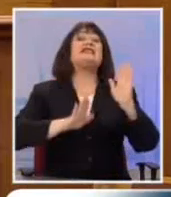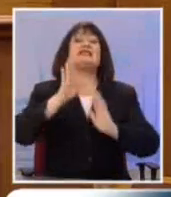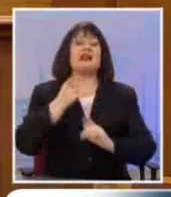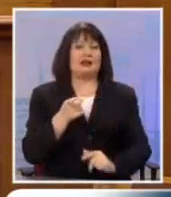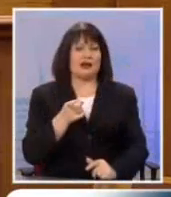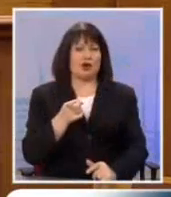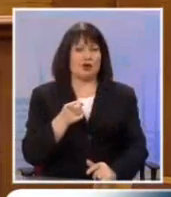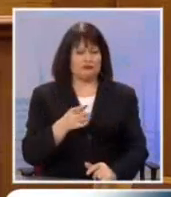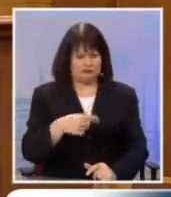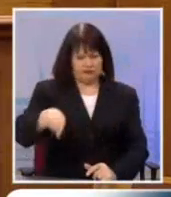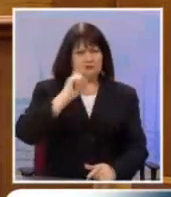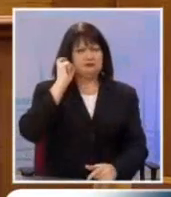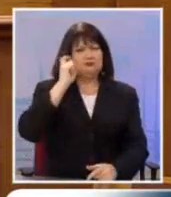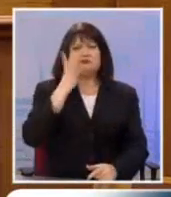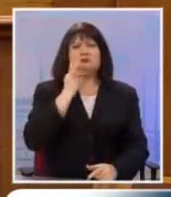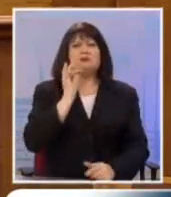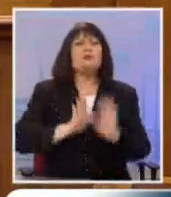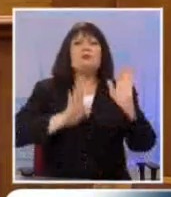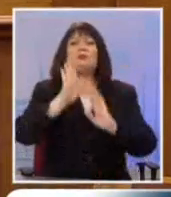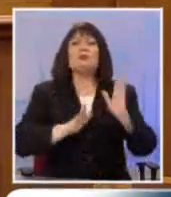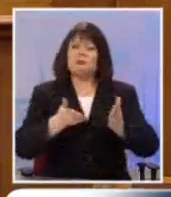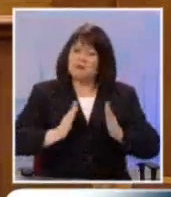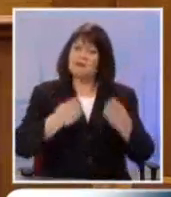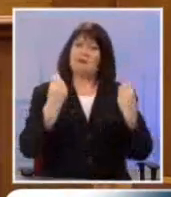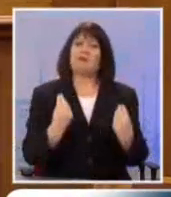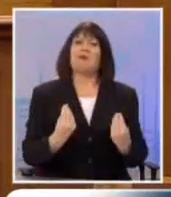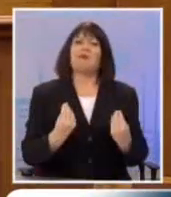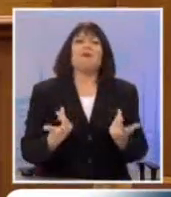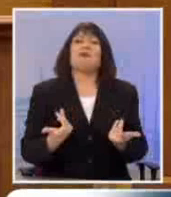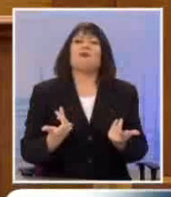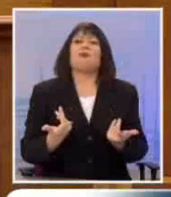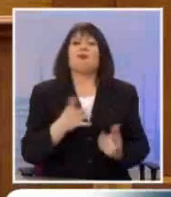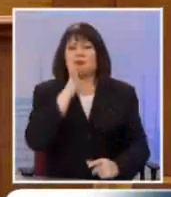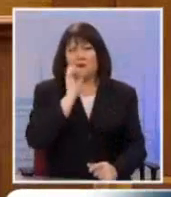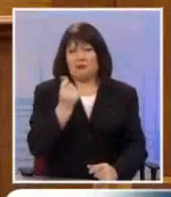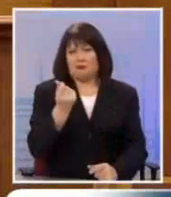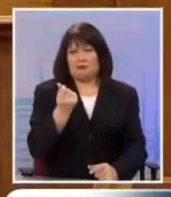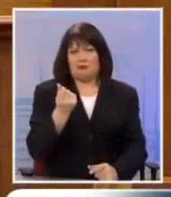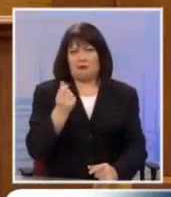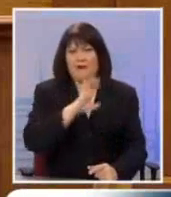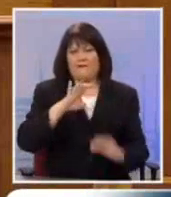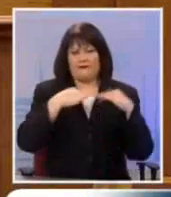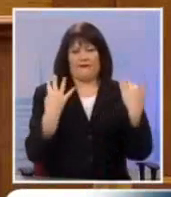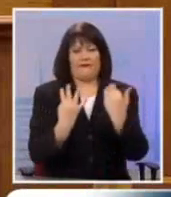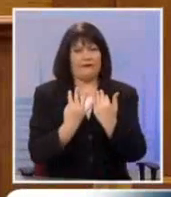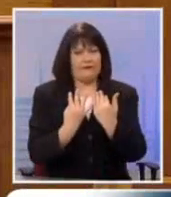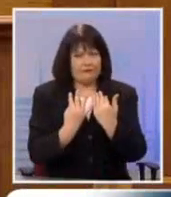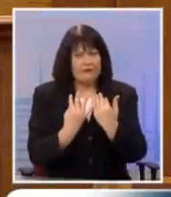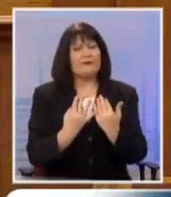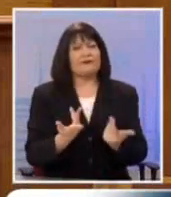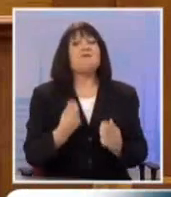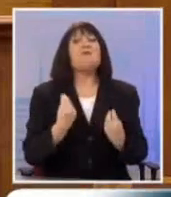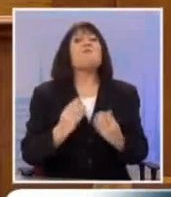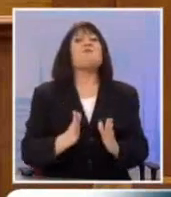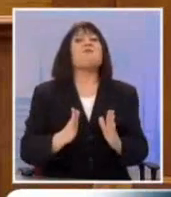Έχετε σκεφτεί γιατί τα χρηματιστήρια πάνε τόσο καλά όταν η πραγματική οικονομία στην Ευρωζώνη και αλλού δεν πάει